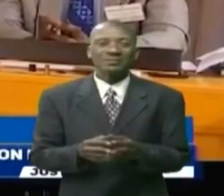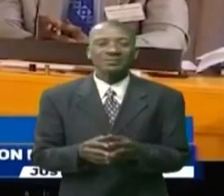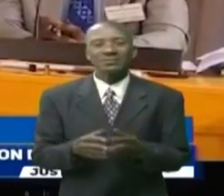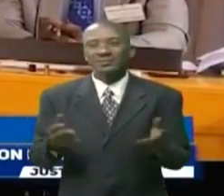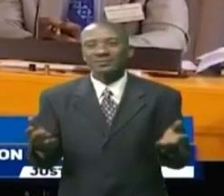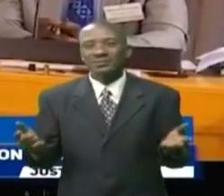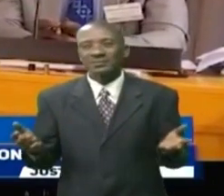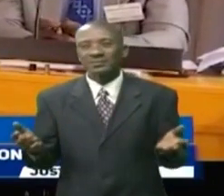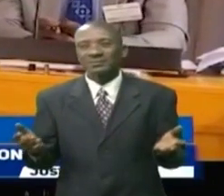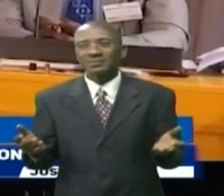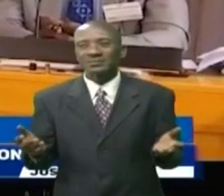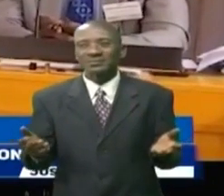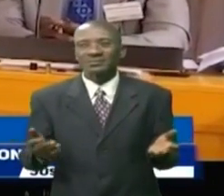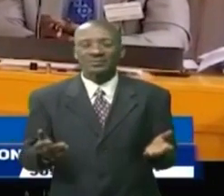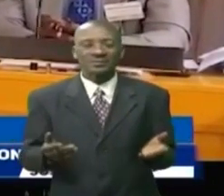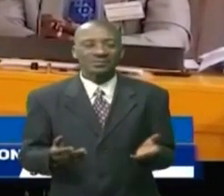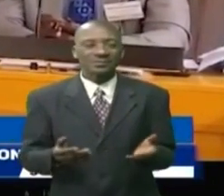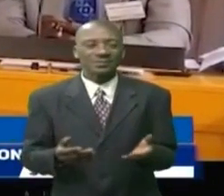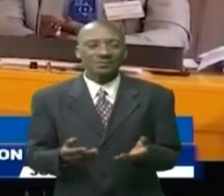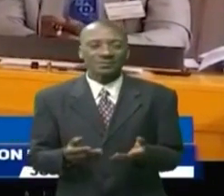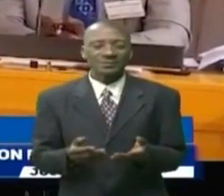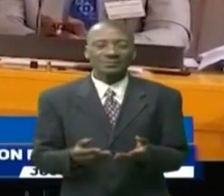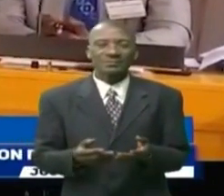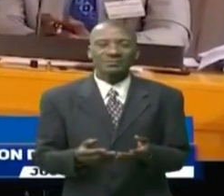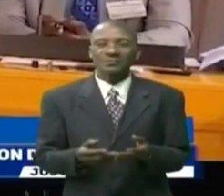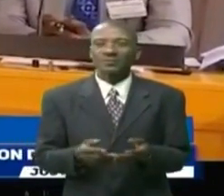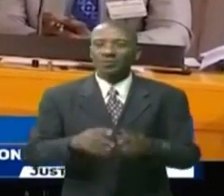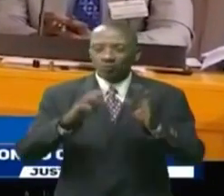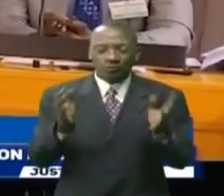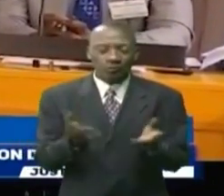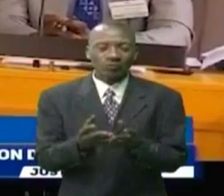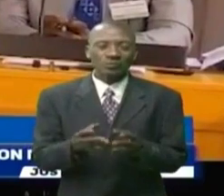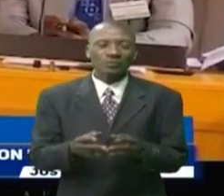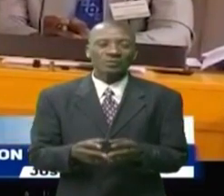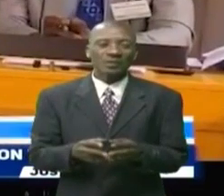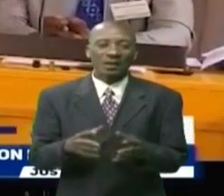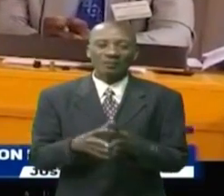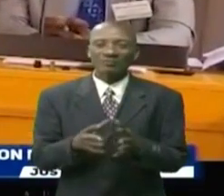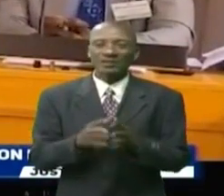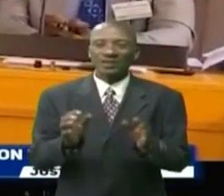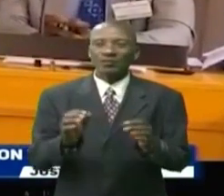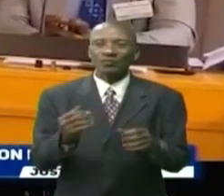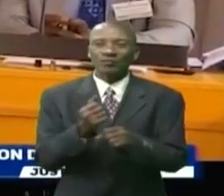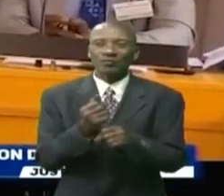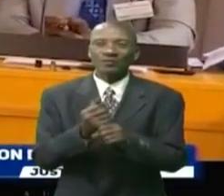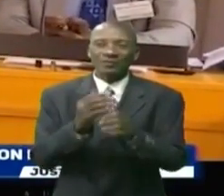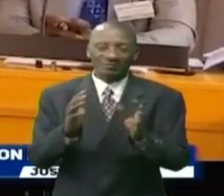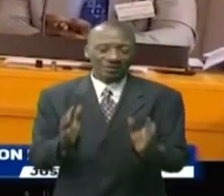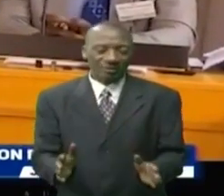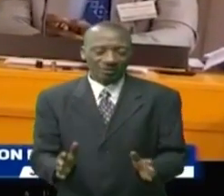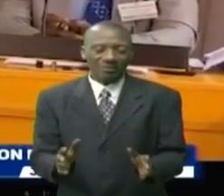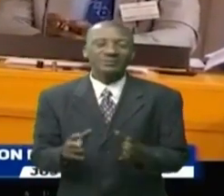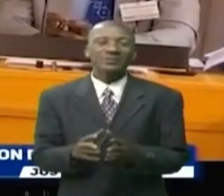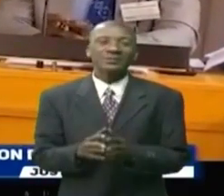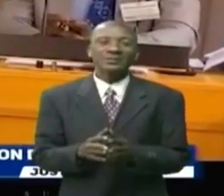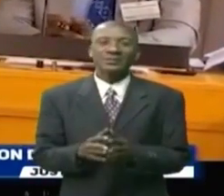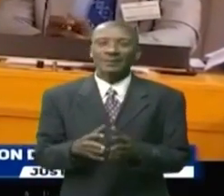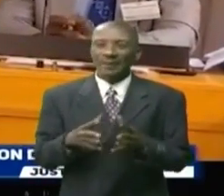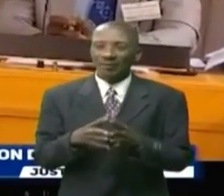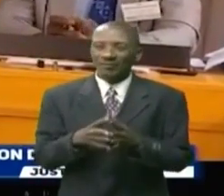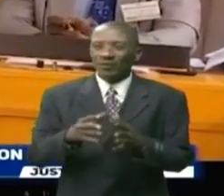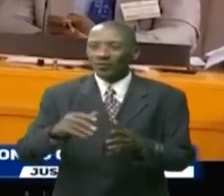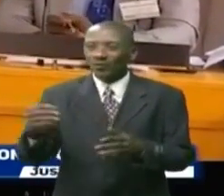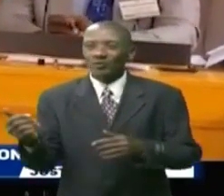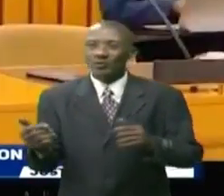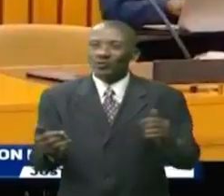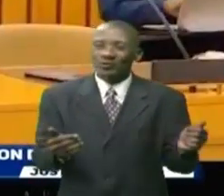statuts des UNAFRI, le règlement du personnel et même notre propre règlement sera passé